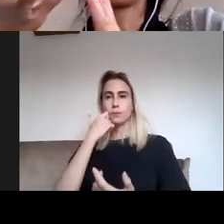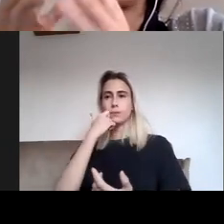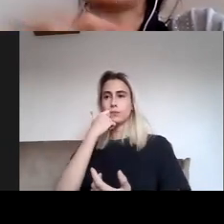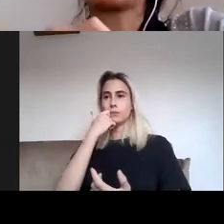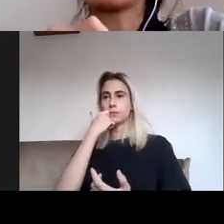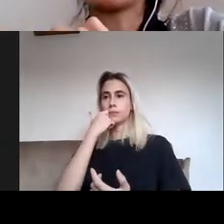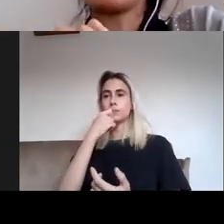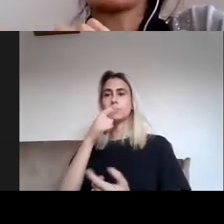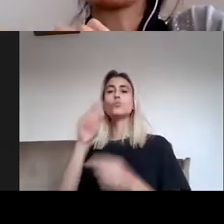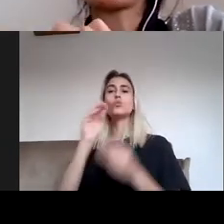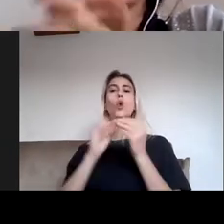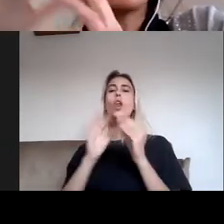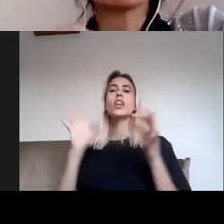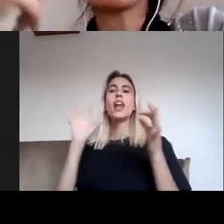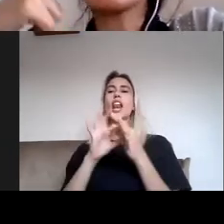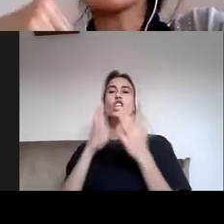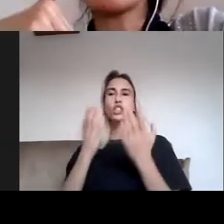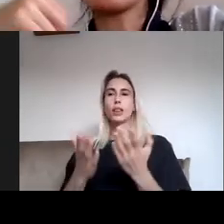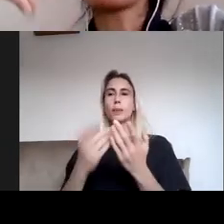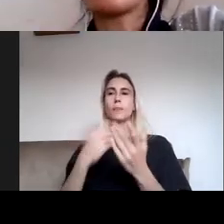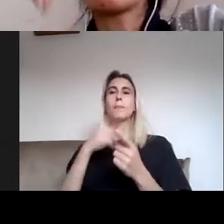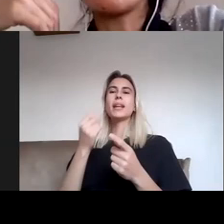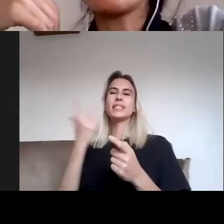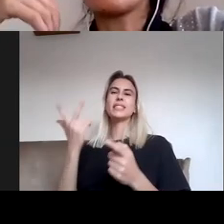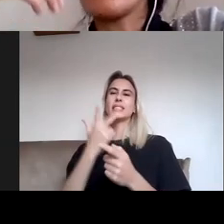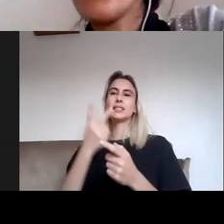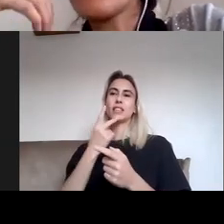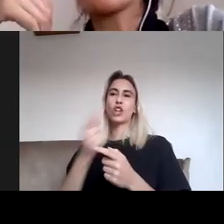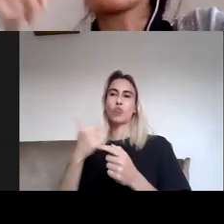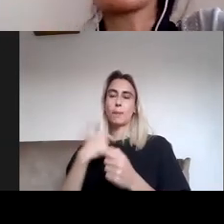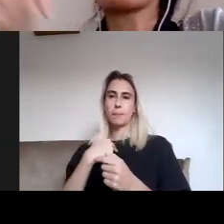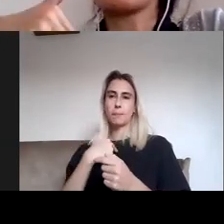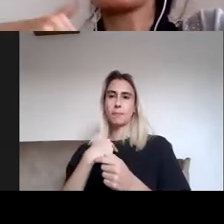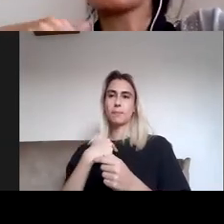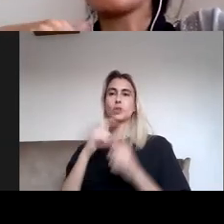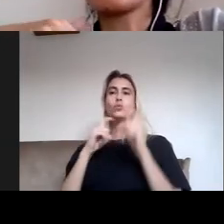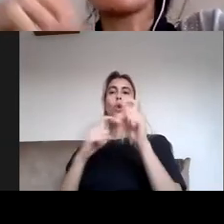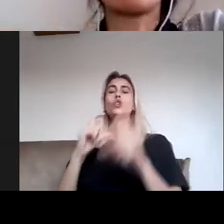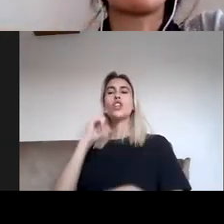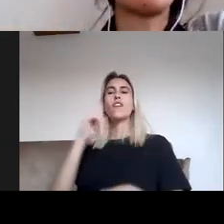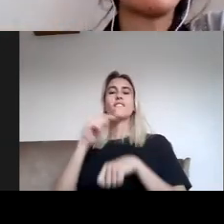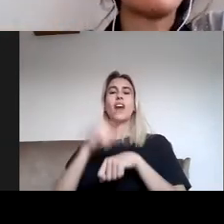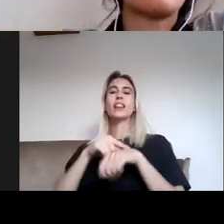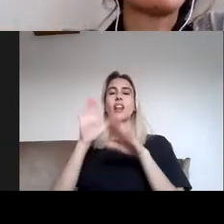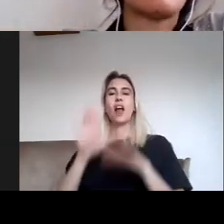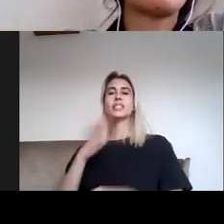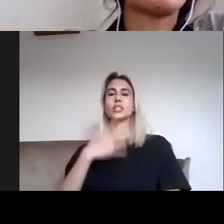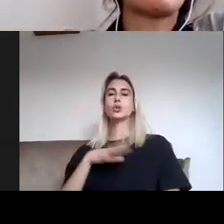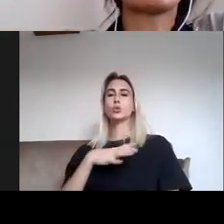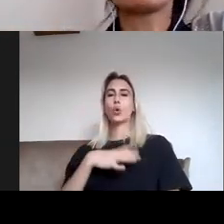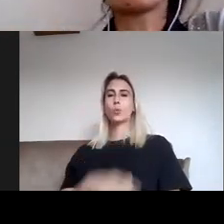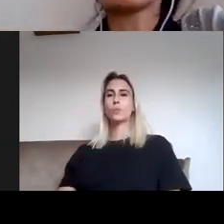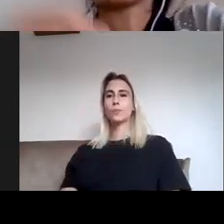bu sorunlara ilişkin. Aslında ben biraz burada hızlanacağım. Daha çok biraz soru cevaba da vakit kalsın istiyorum. Hatta